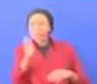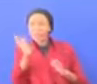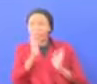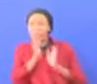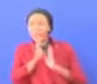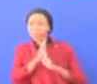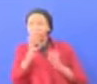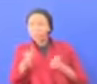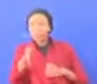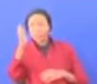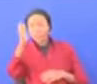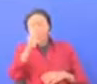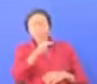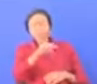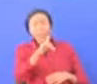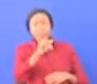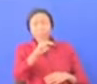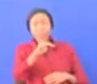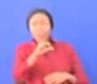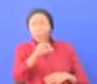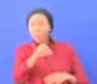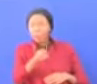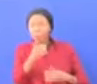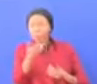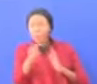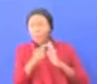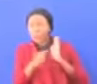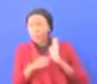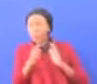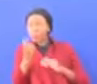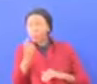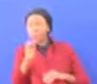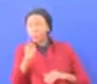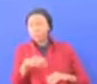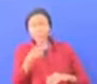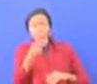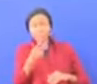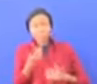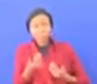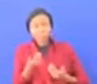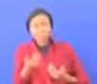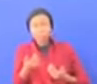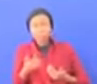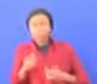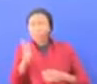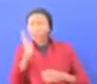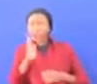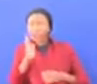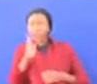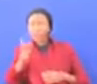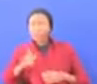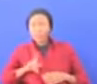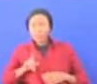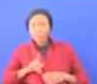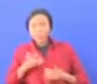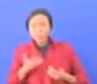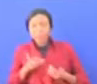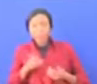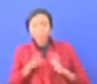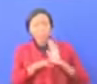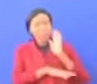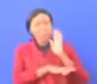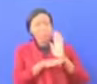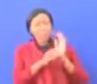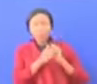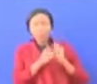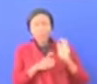Mungu. Katika eneo zima lile. Lakini tarehe moja mwezi wa tatu kwenye kiti nilikuwa pale mimi, kijana binti Neema Omari mwenye miaka